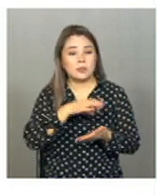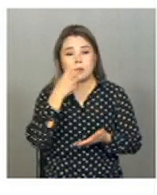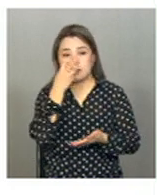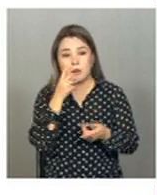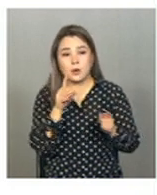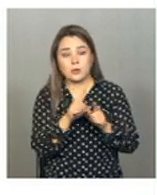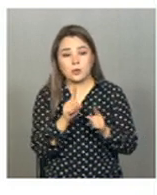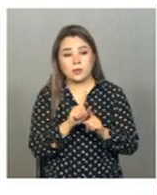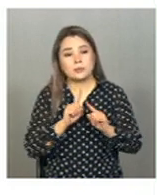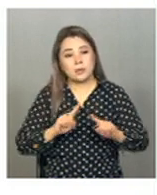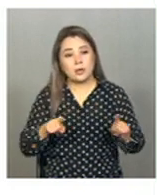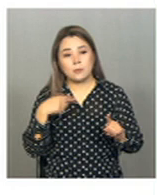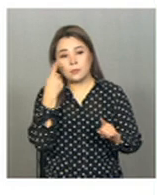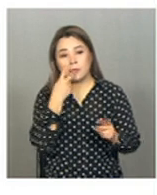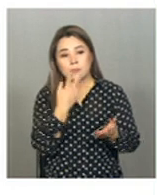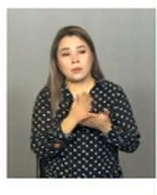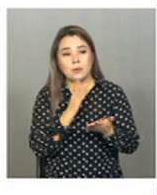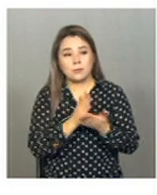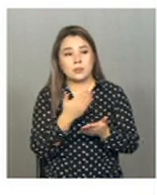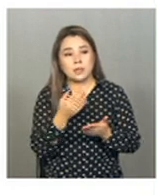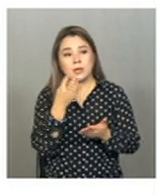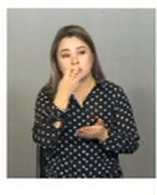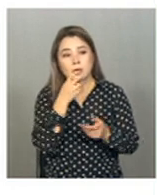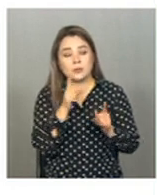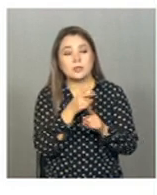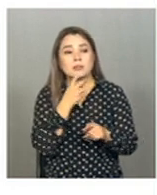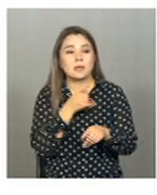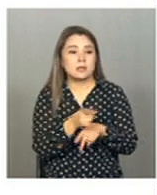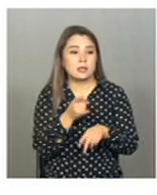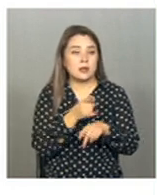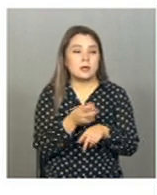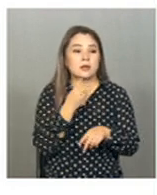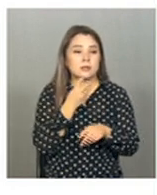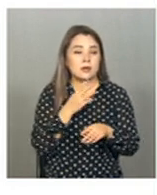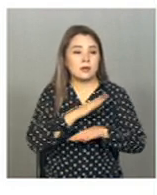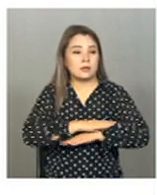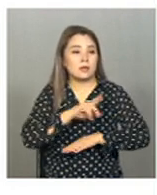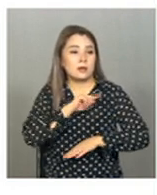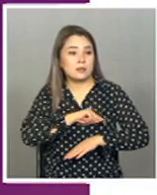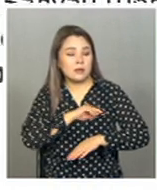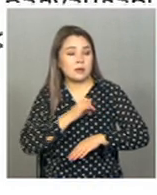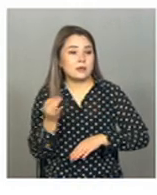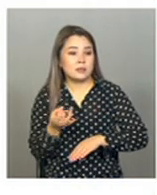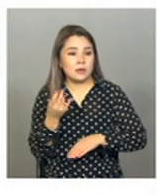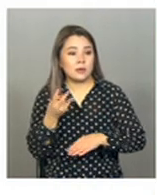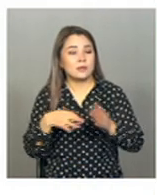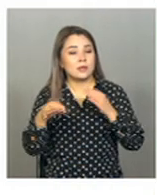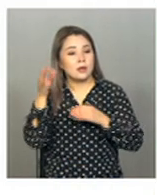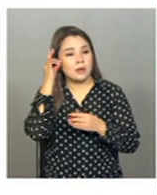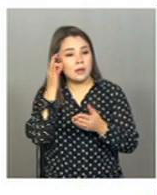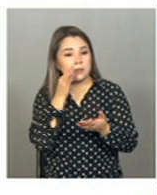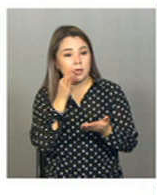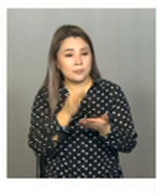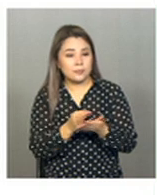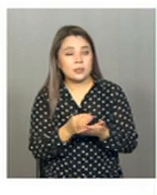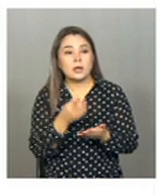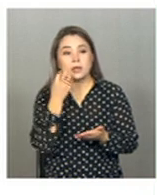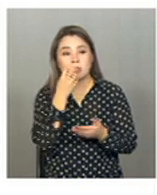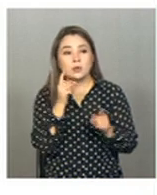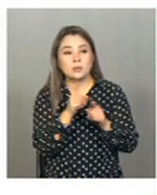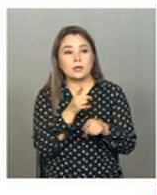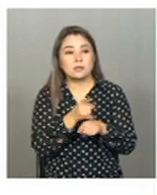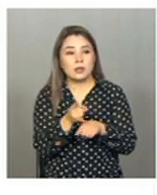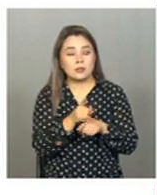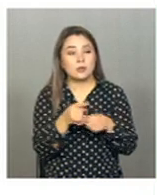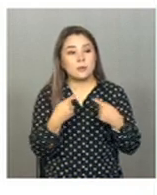бір түрі. Цирк дегенде сайқымазақтардың күлкілі қылықтары есіме түседі. Циркте сайқымазақтардан